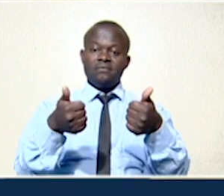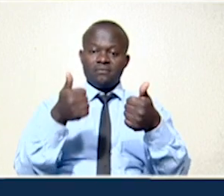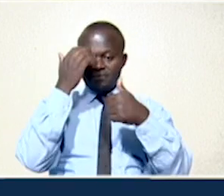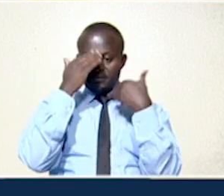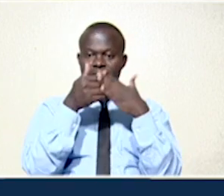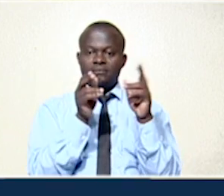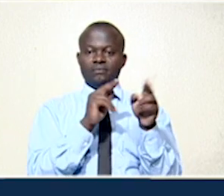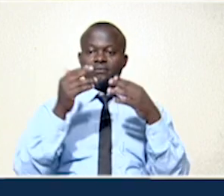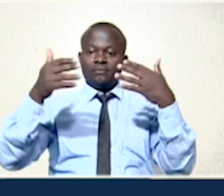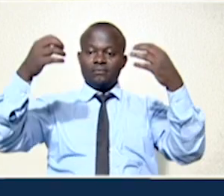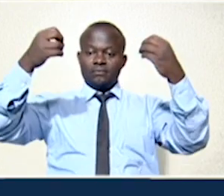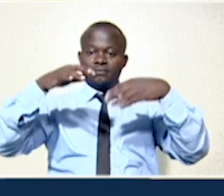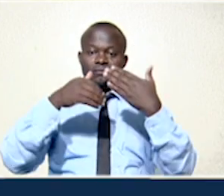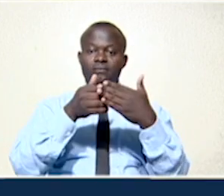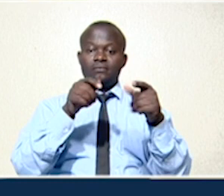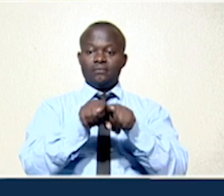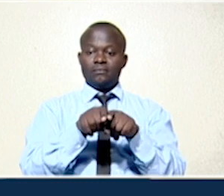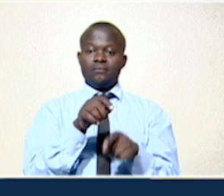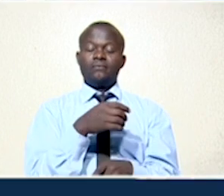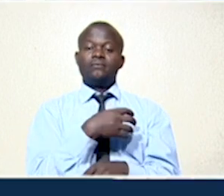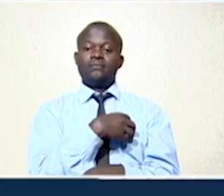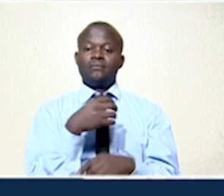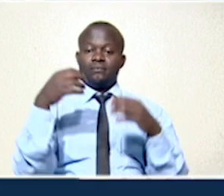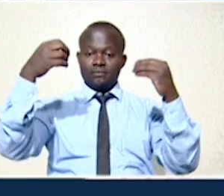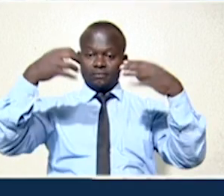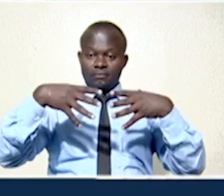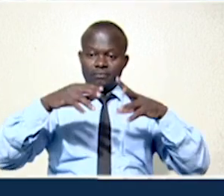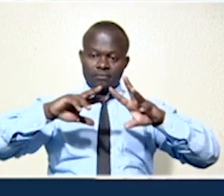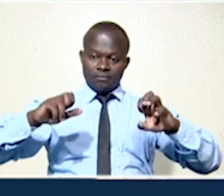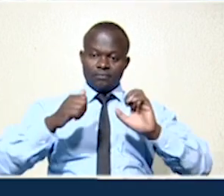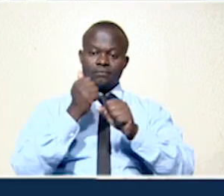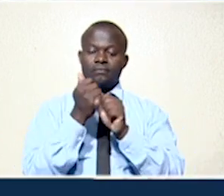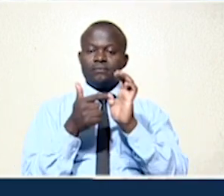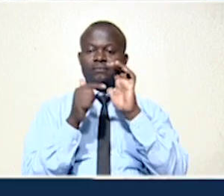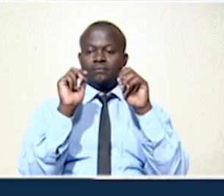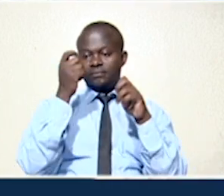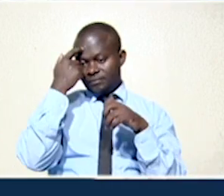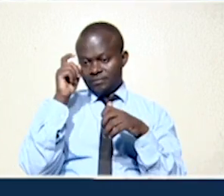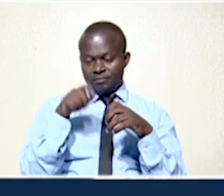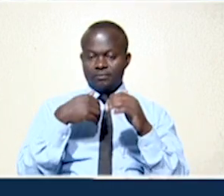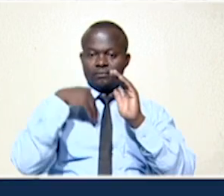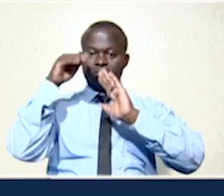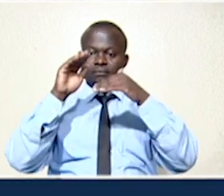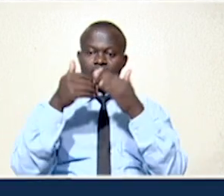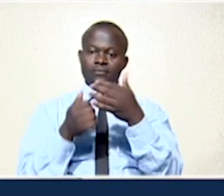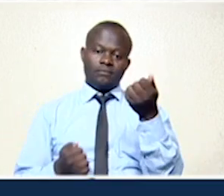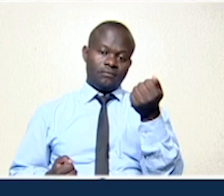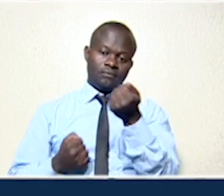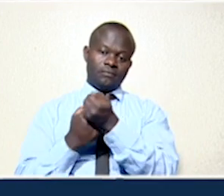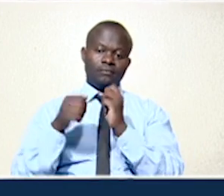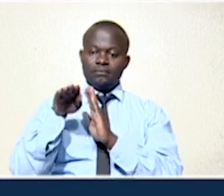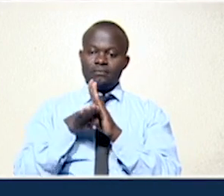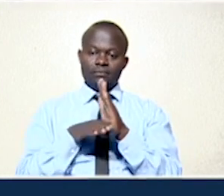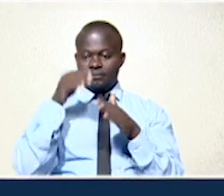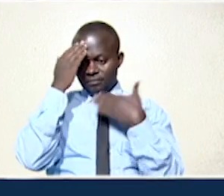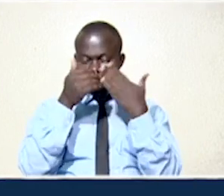kubera ko n'ubundi bimaze kugaragara ko nayo ubwo yari economy ifatika. Inyigo yakozwe inagaragaza ko Leta igomba kugira uruhare mu gushyigikira iyi gahunda